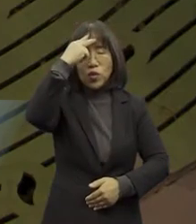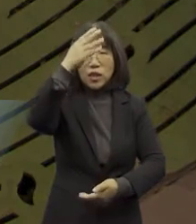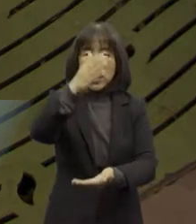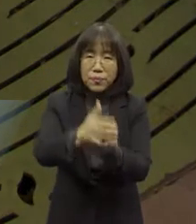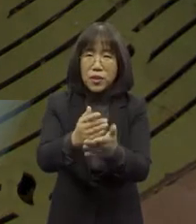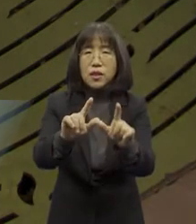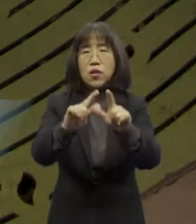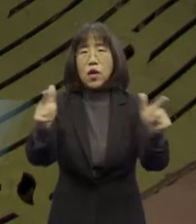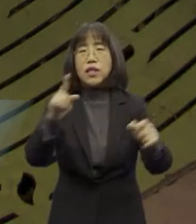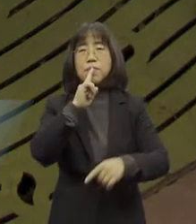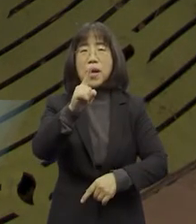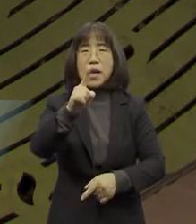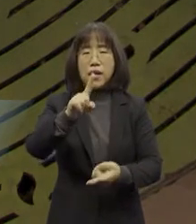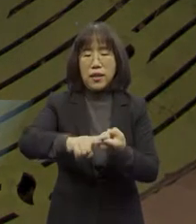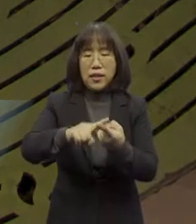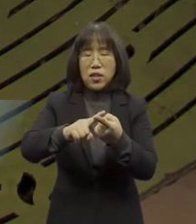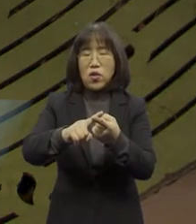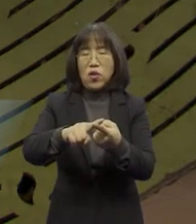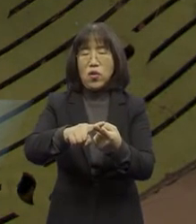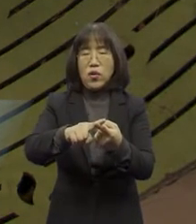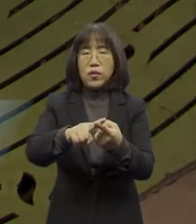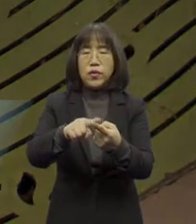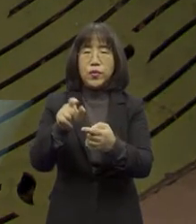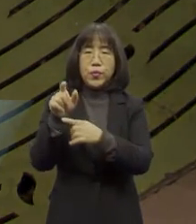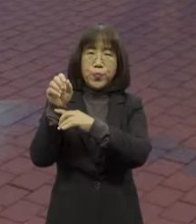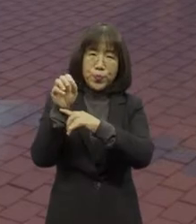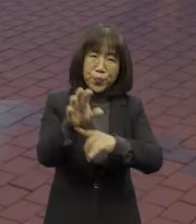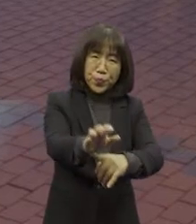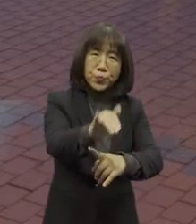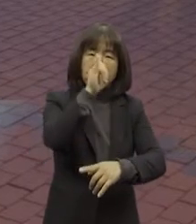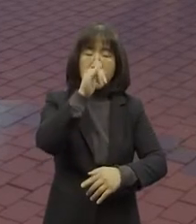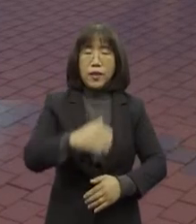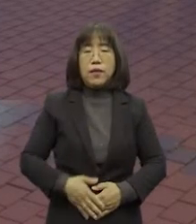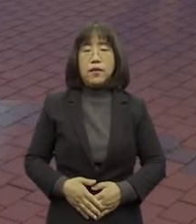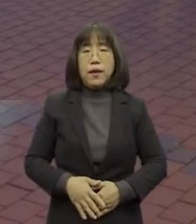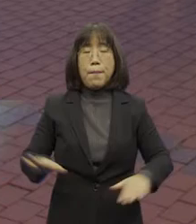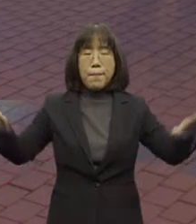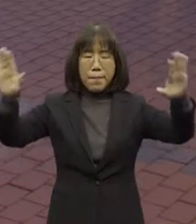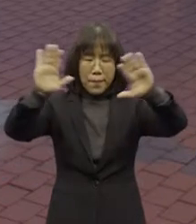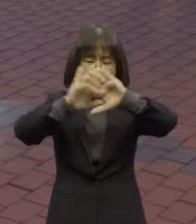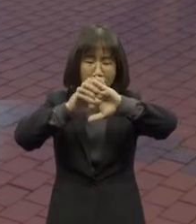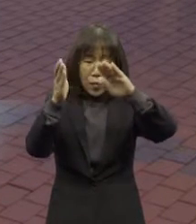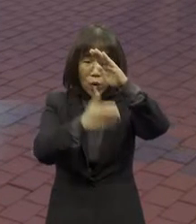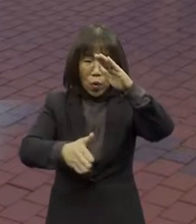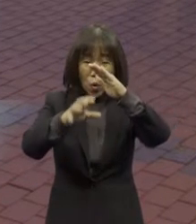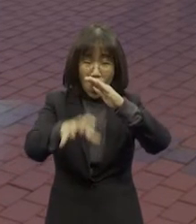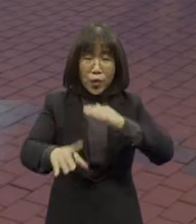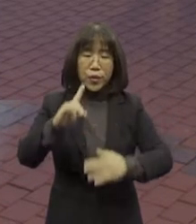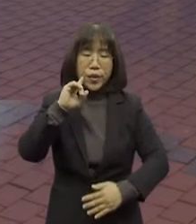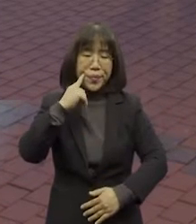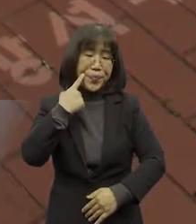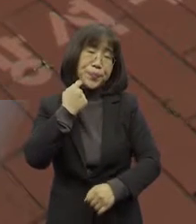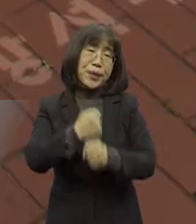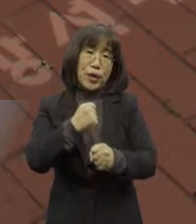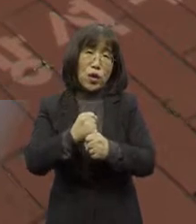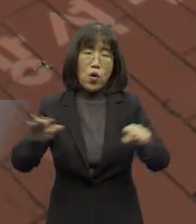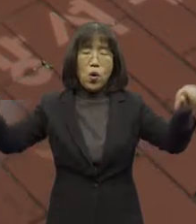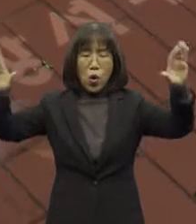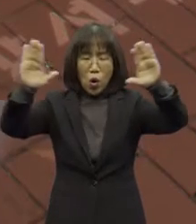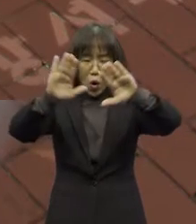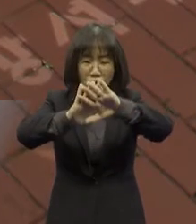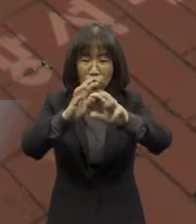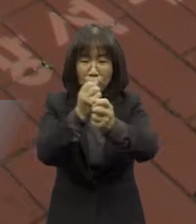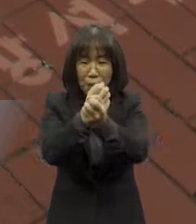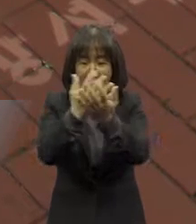음주 금지 등 올바른 공원 이용 방법을 안내하고 있습니다. 로고젝터는 야간 공원 미관을